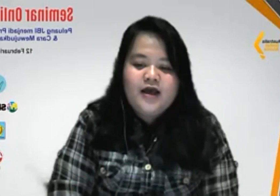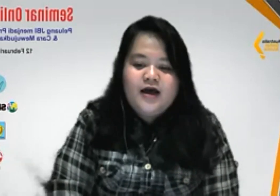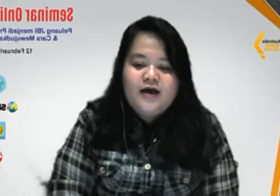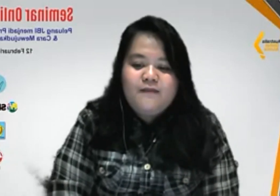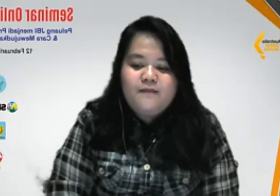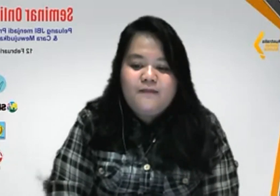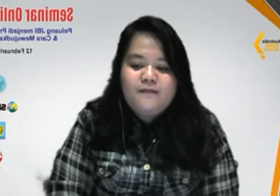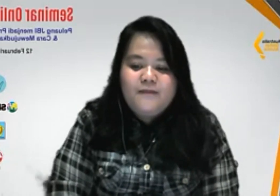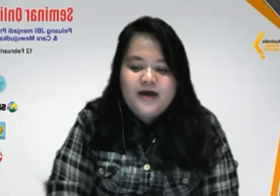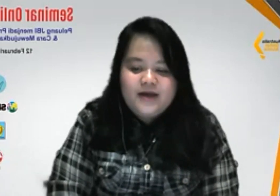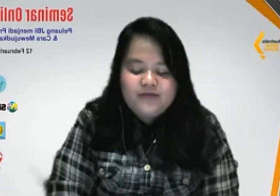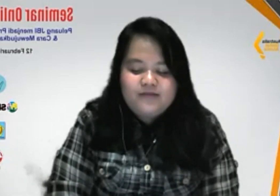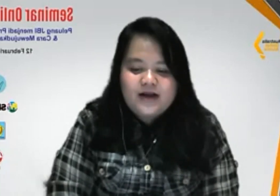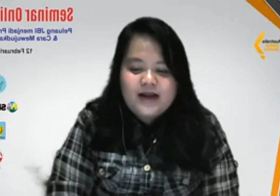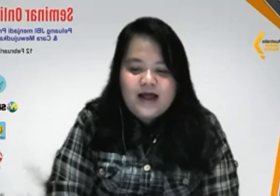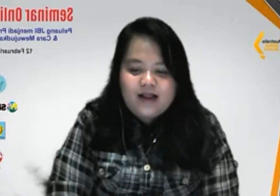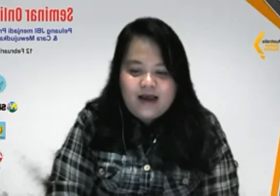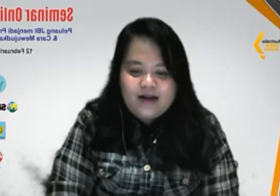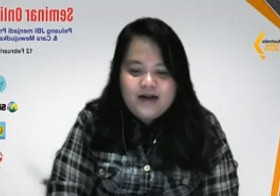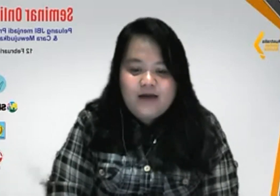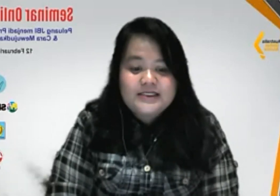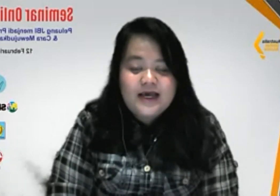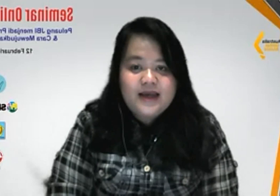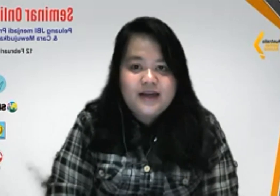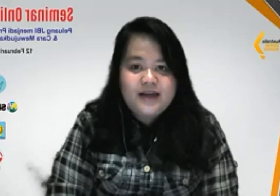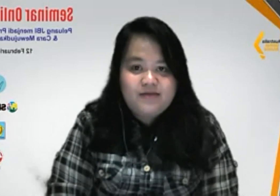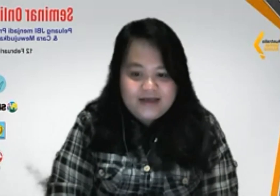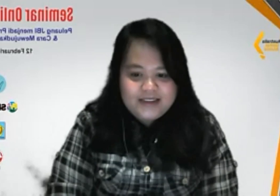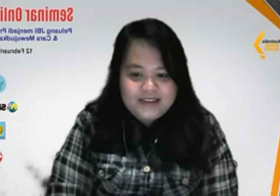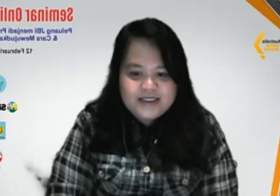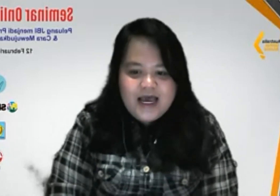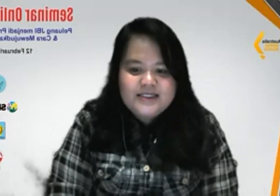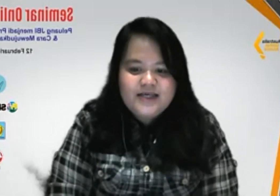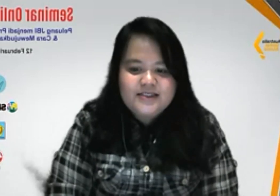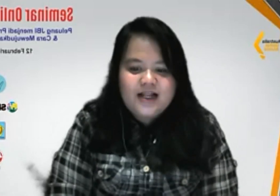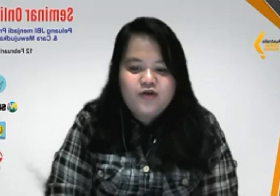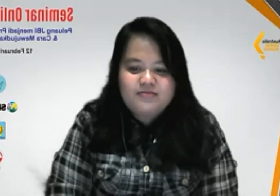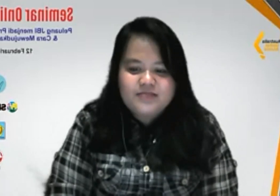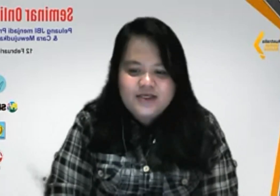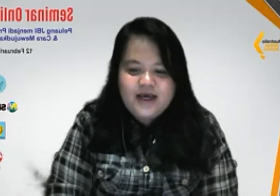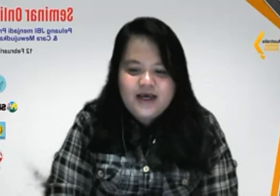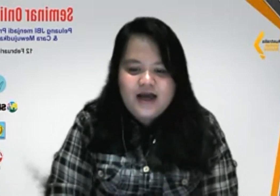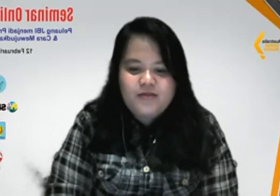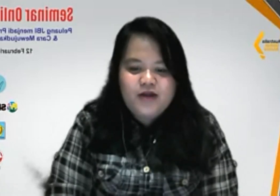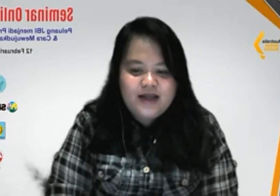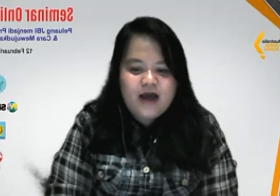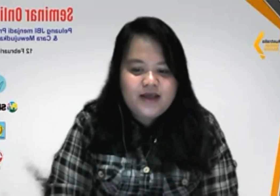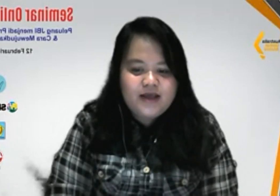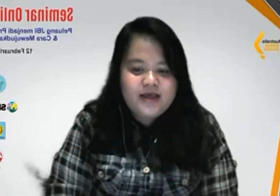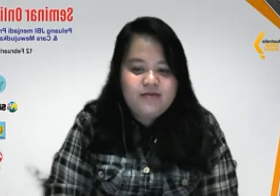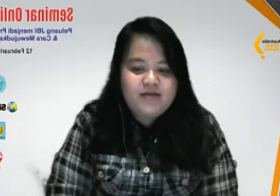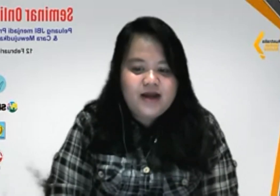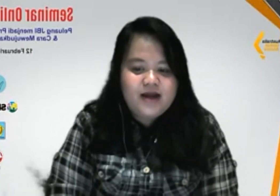baik Perkenalkan nama saya Ni Mas Said paku MC yang akan memandu acara dari awal hingga